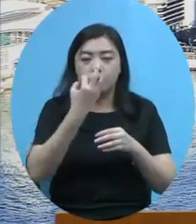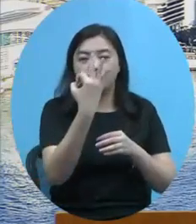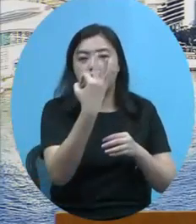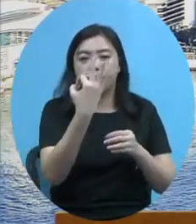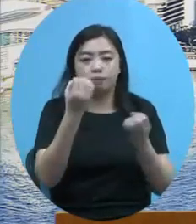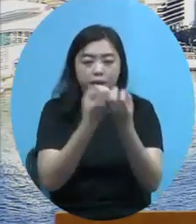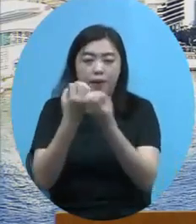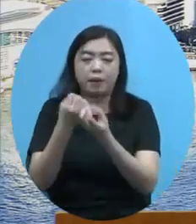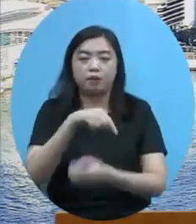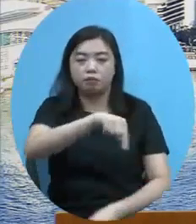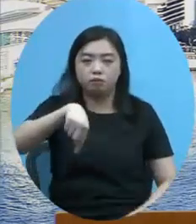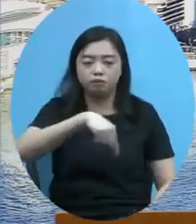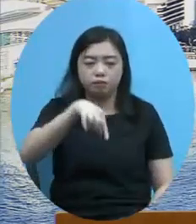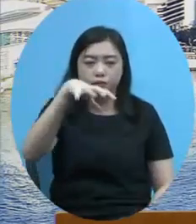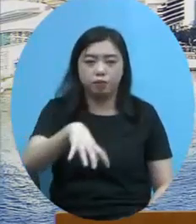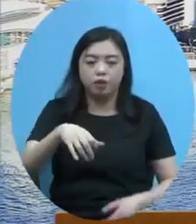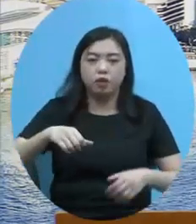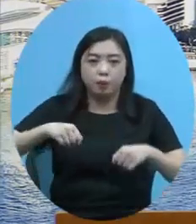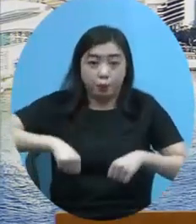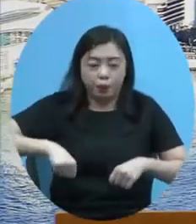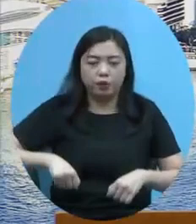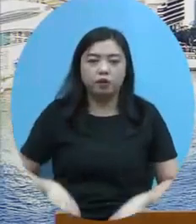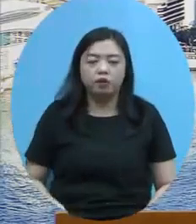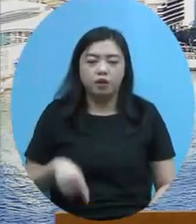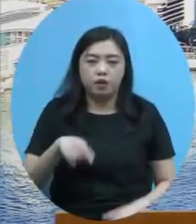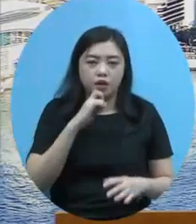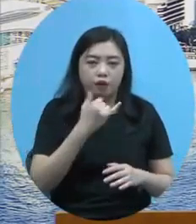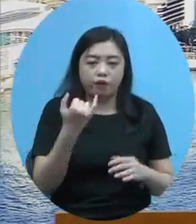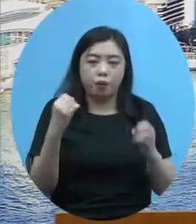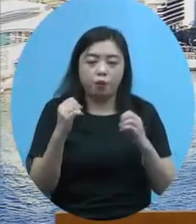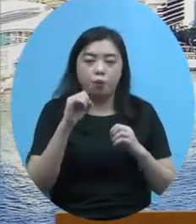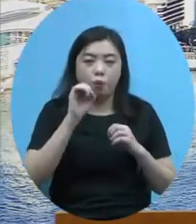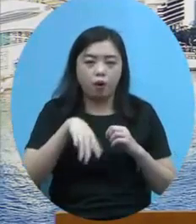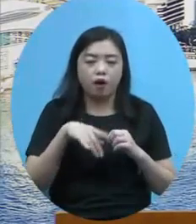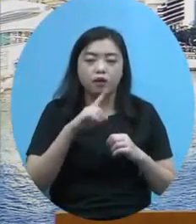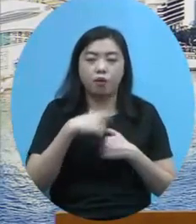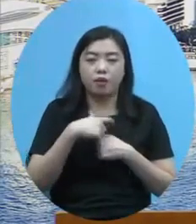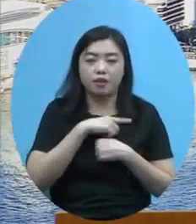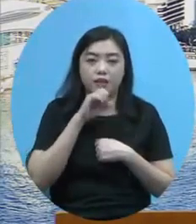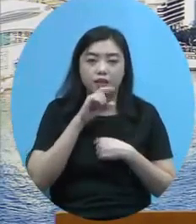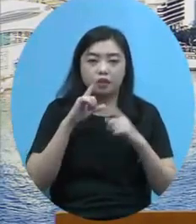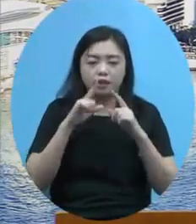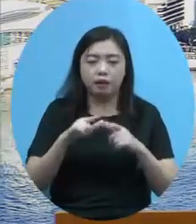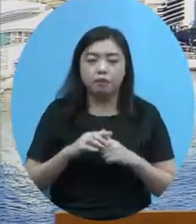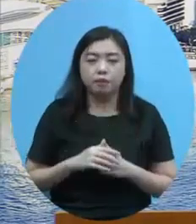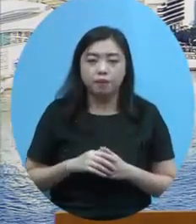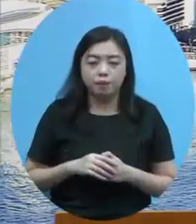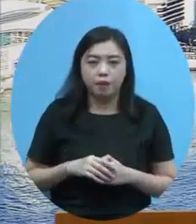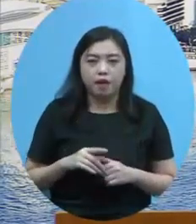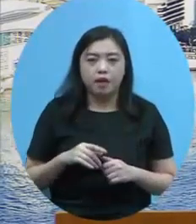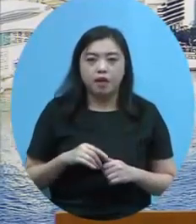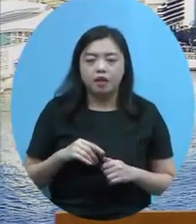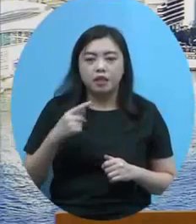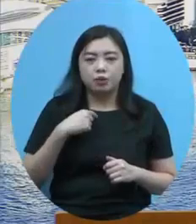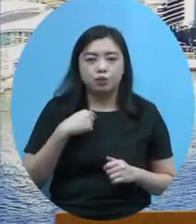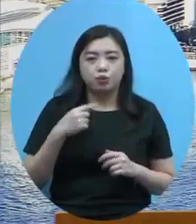個案出現。咁佢哋之間其中有啲個案都話會係即係佢哋之間係即係互